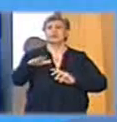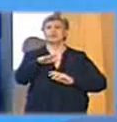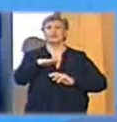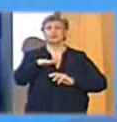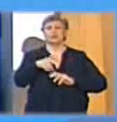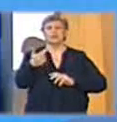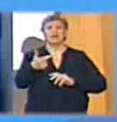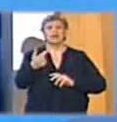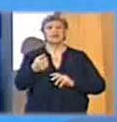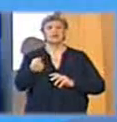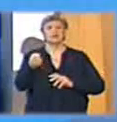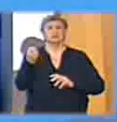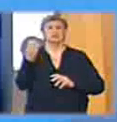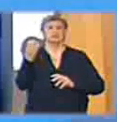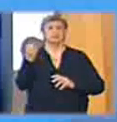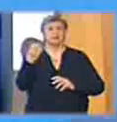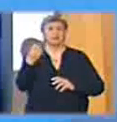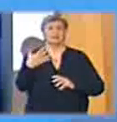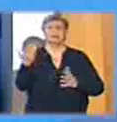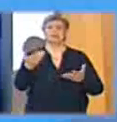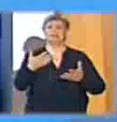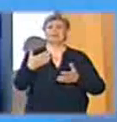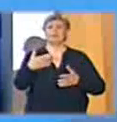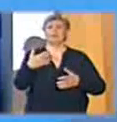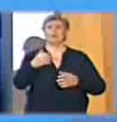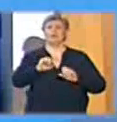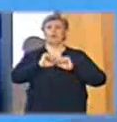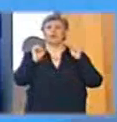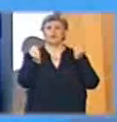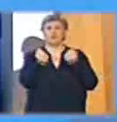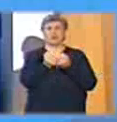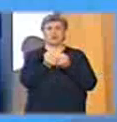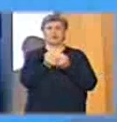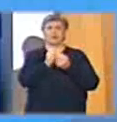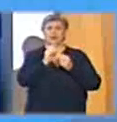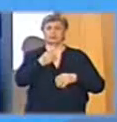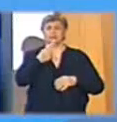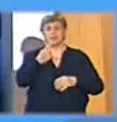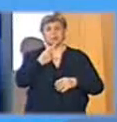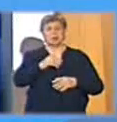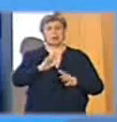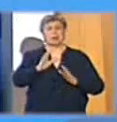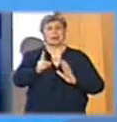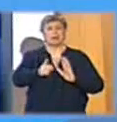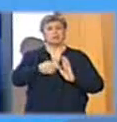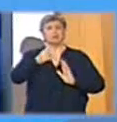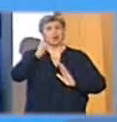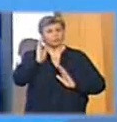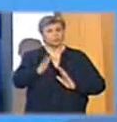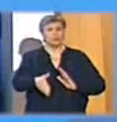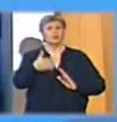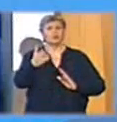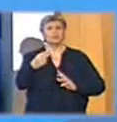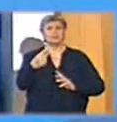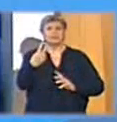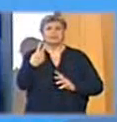πολιτιστικής κληρονομιάς θα μπορούσε να διαβαστεί και μια φορά κάτι από το Κοράνι. Από εκεί και πέρα όμως, και διατύπωσε αυτή την άποψη,